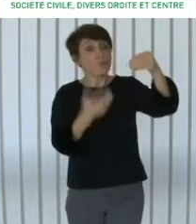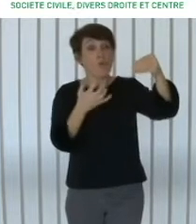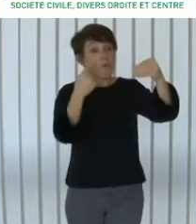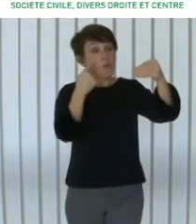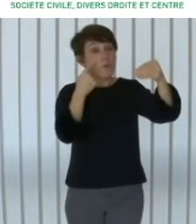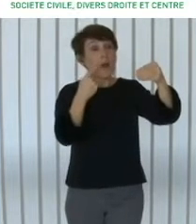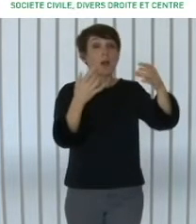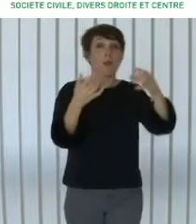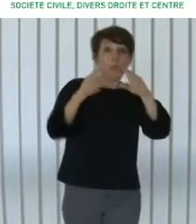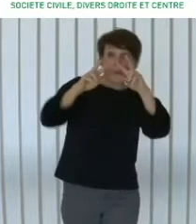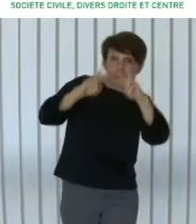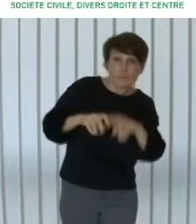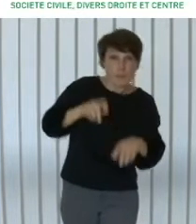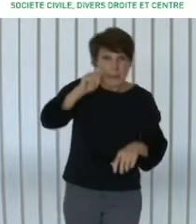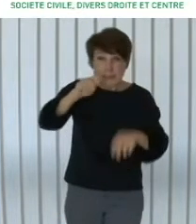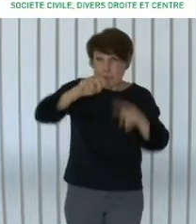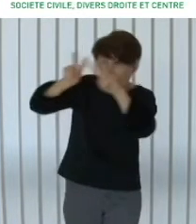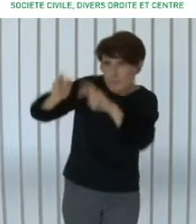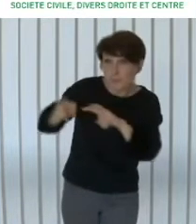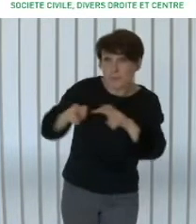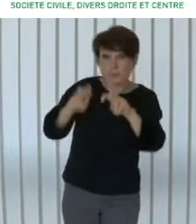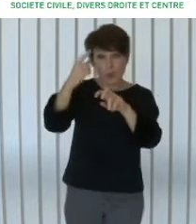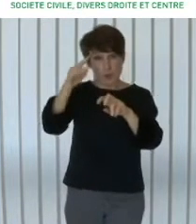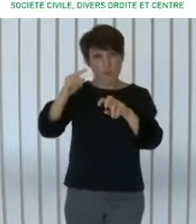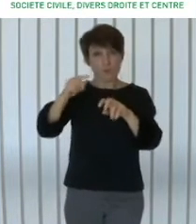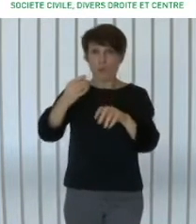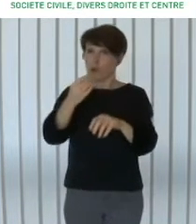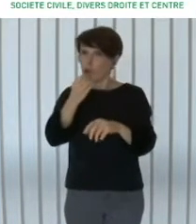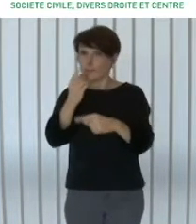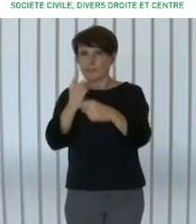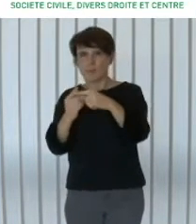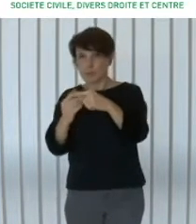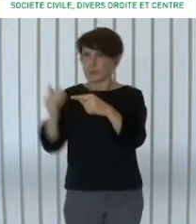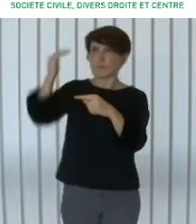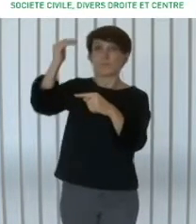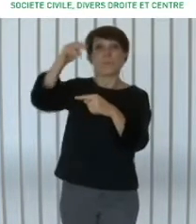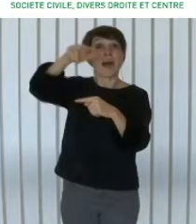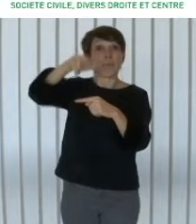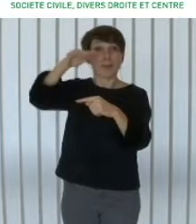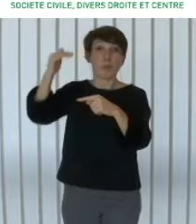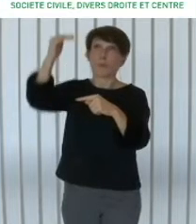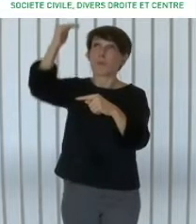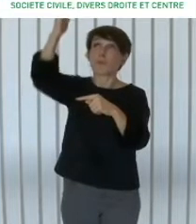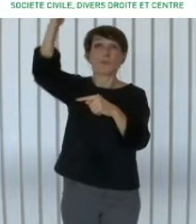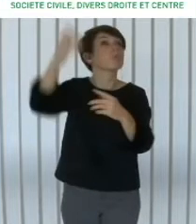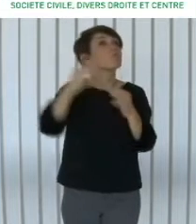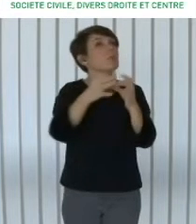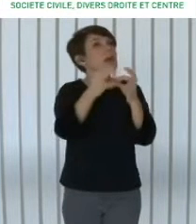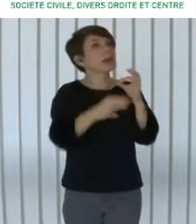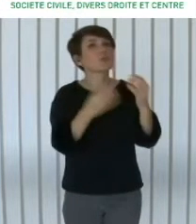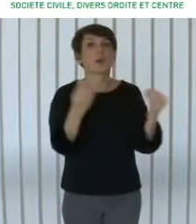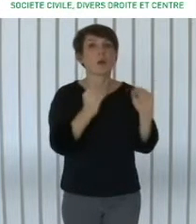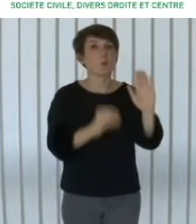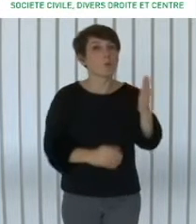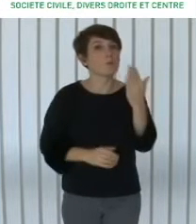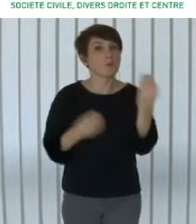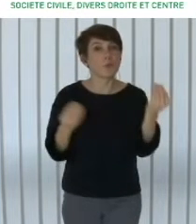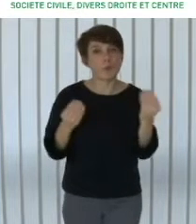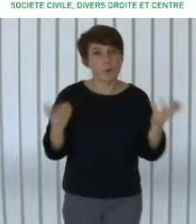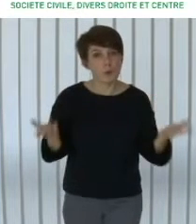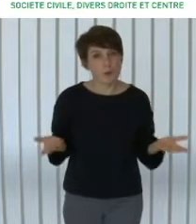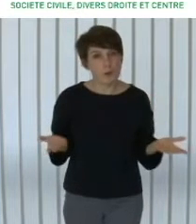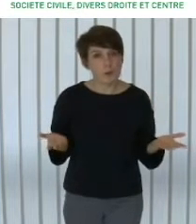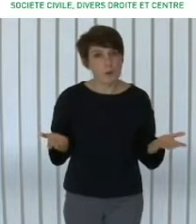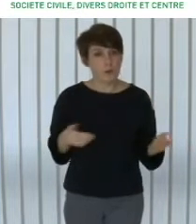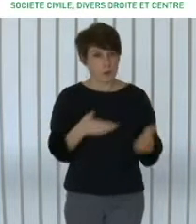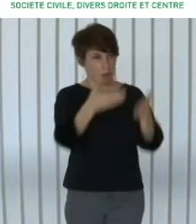planchers de l'immeuble et notamment des appartements situés au-dessus de la cantine. Qu'en est-il? Comment,